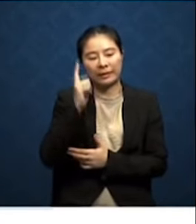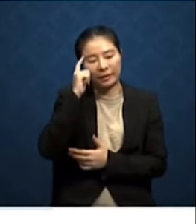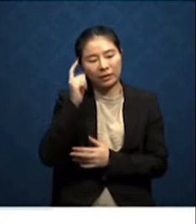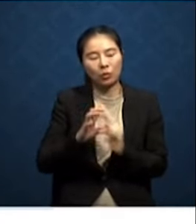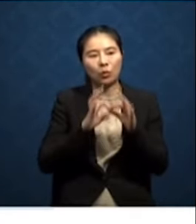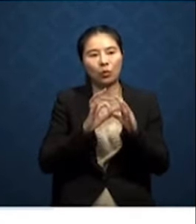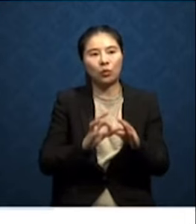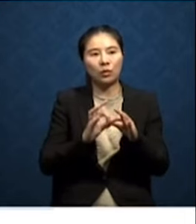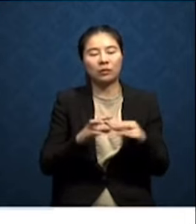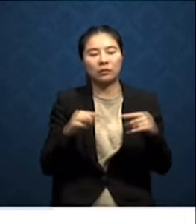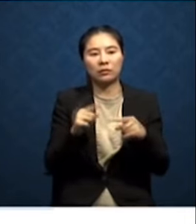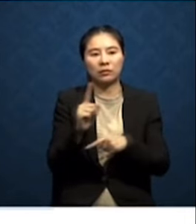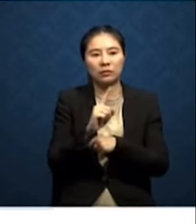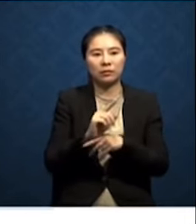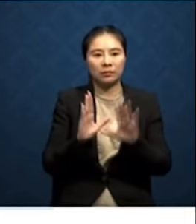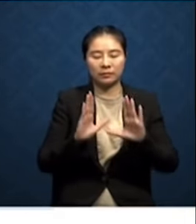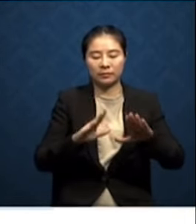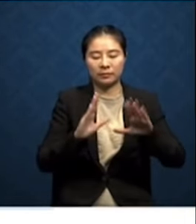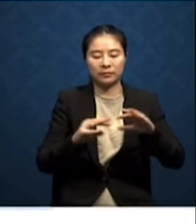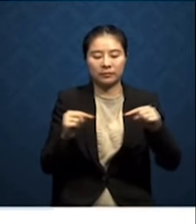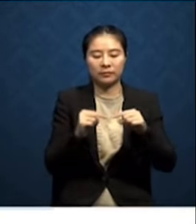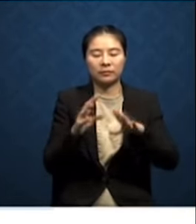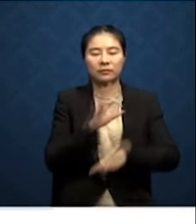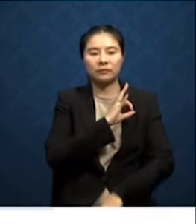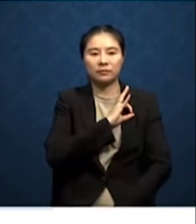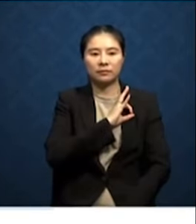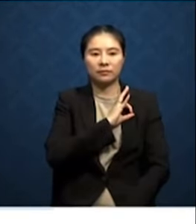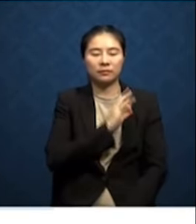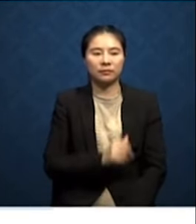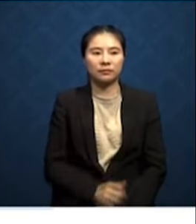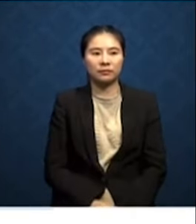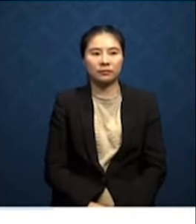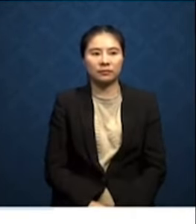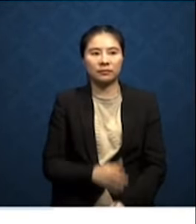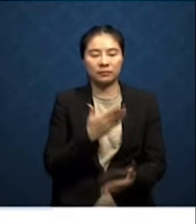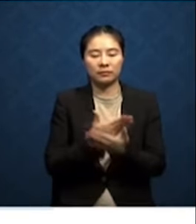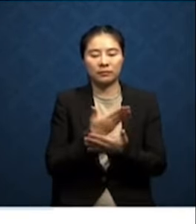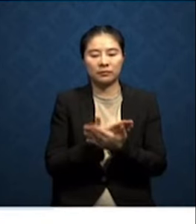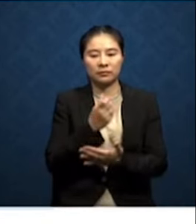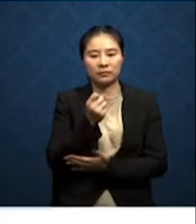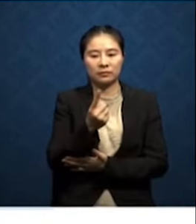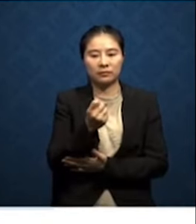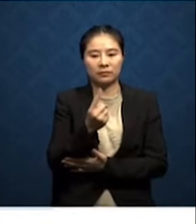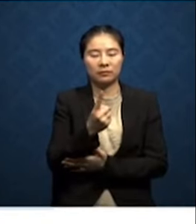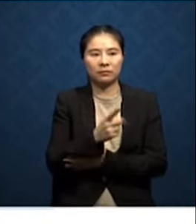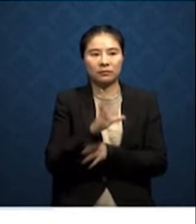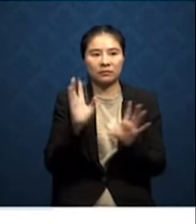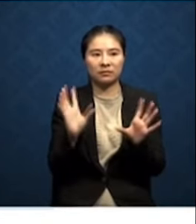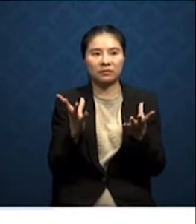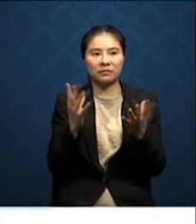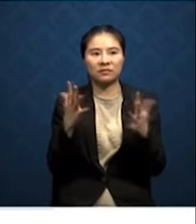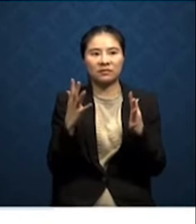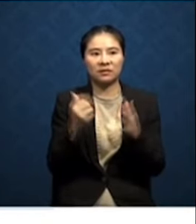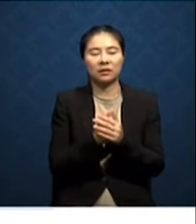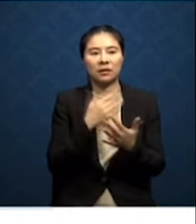เช่นเดียวกันแต่ประเด็นแรกที่ต้องเรียนต่อท่านสมาชิกทุกท่านนะครับเงินสดไม่ได้หายไปจระบบเศรษฐกิจครับเราเติมเงิน